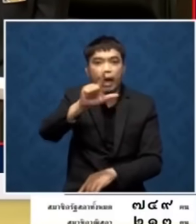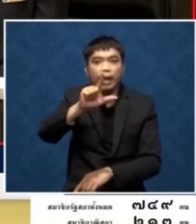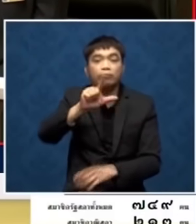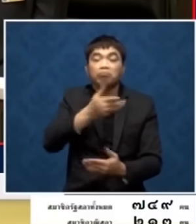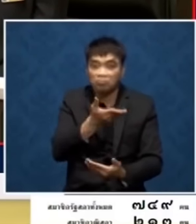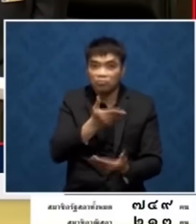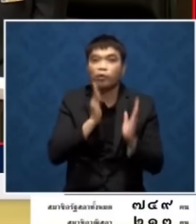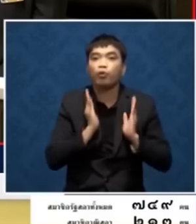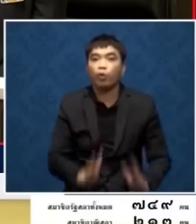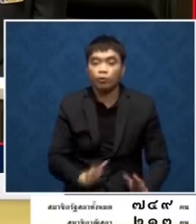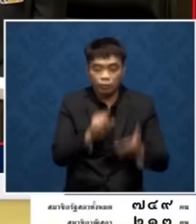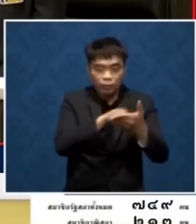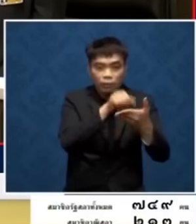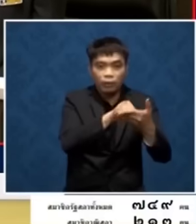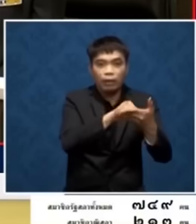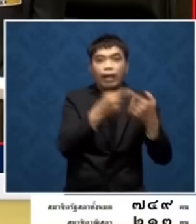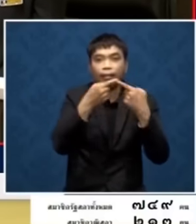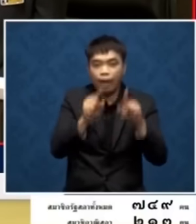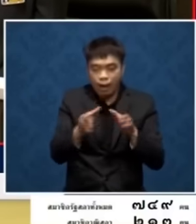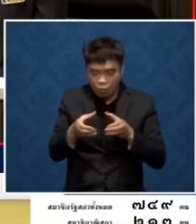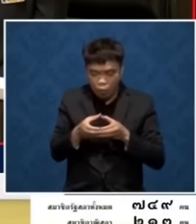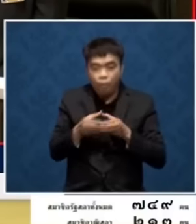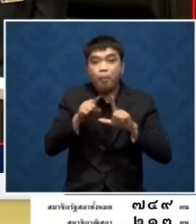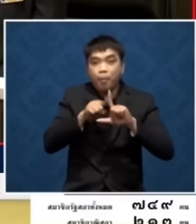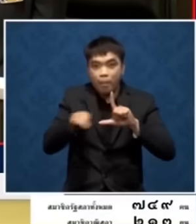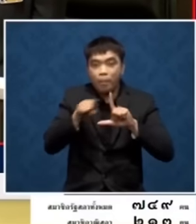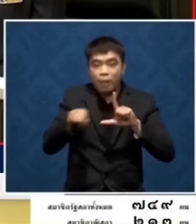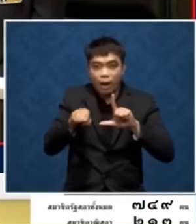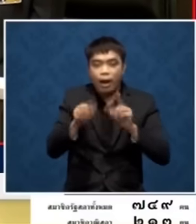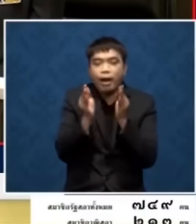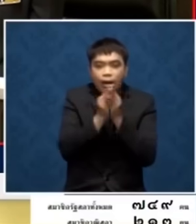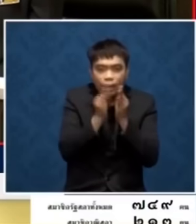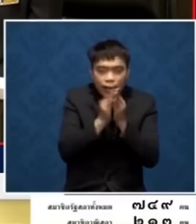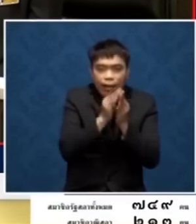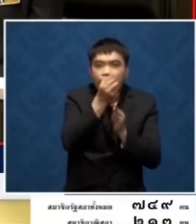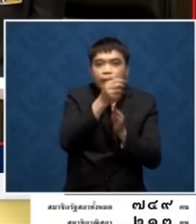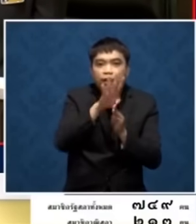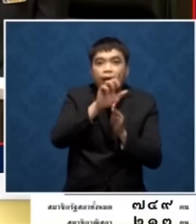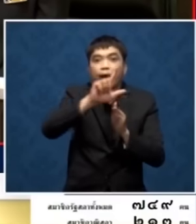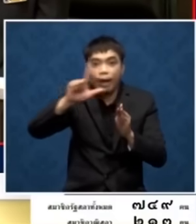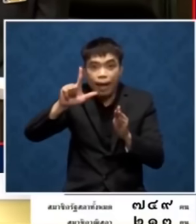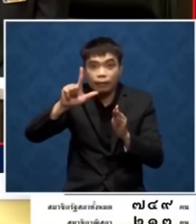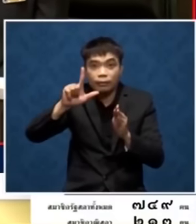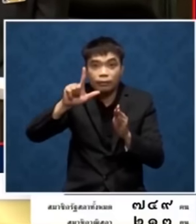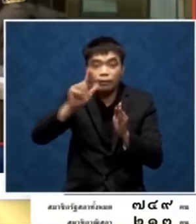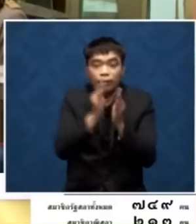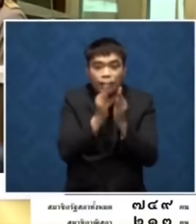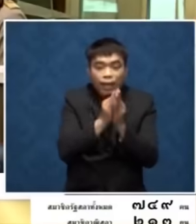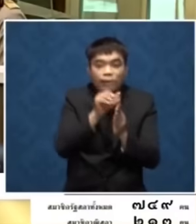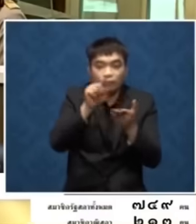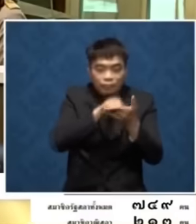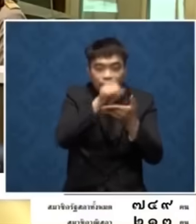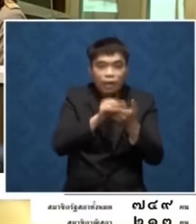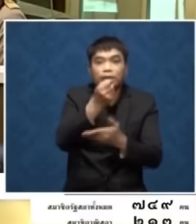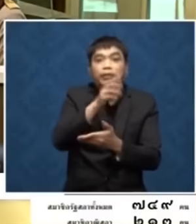คุยกันหาคนที่สมควรจะเป็นนายกแล้วในมุมมองสว.เสรีก็พูดชัดเลยคุณพิธาไม่สมควรนี่มันชั